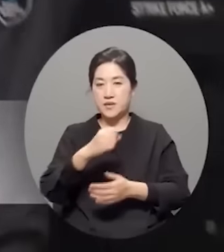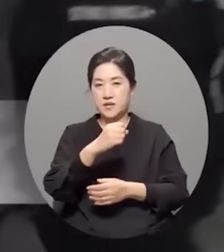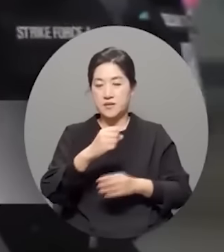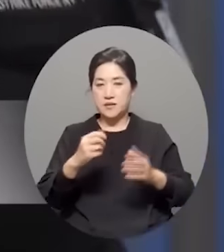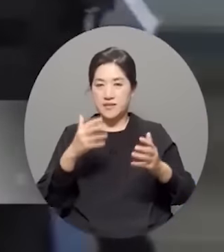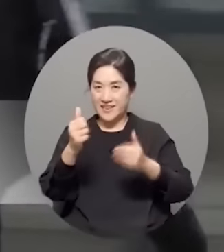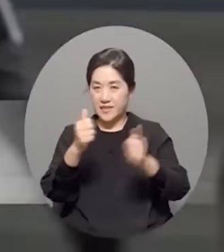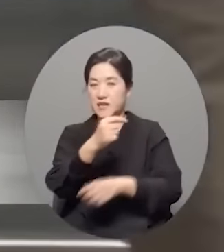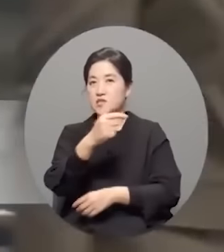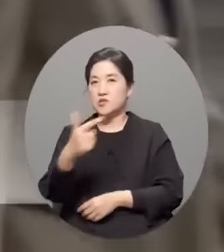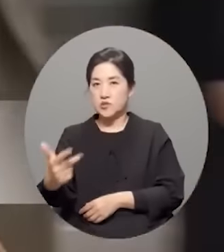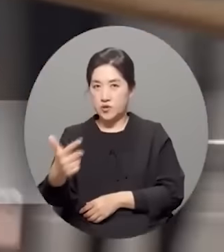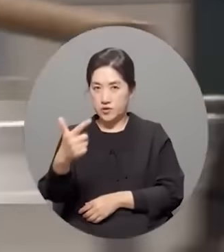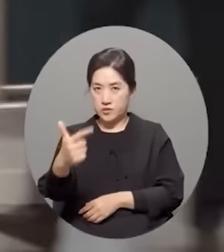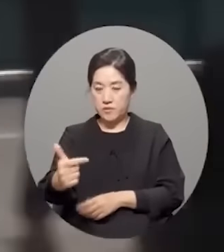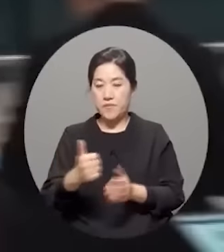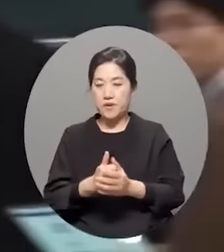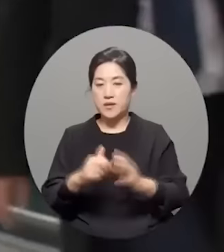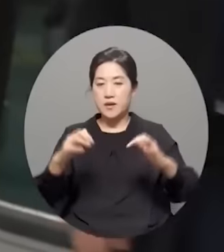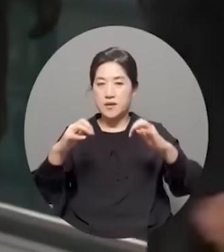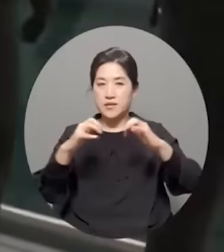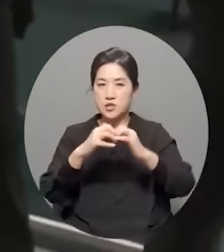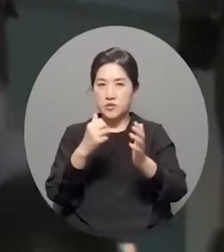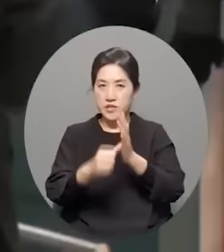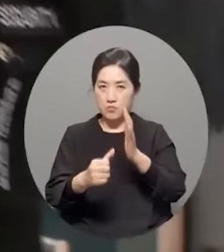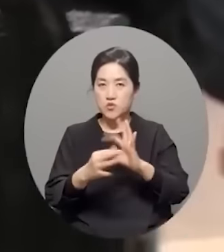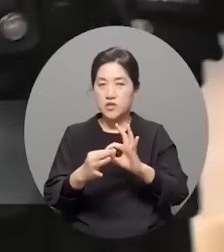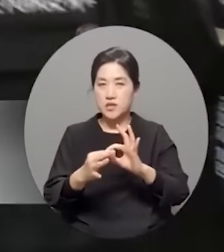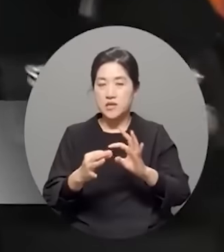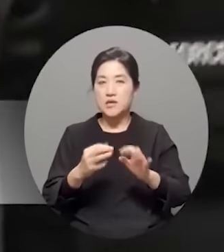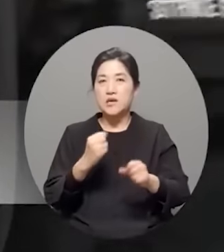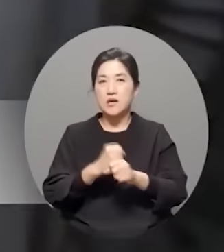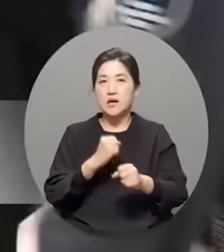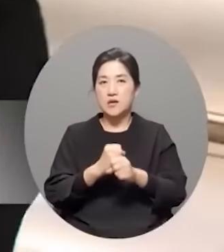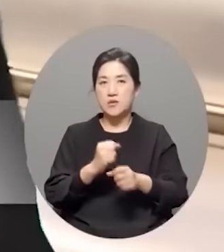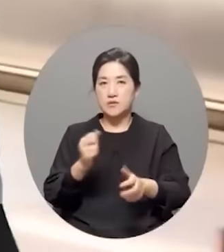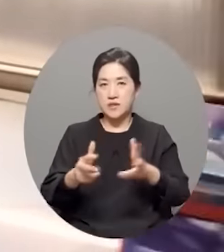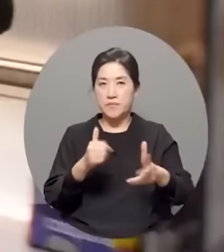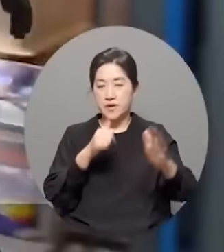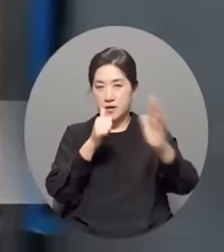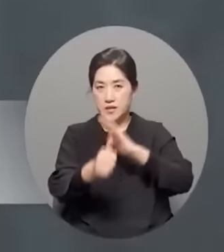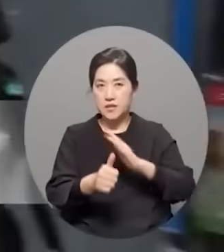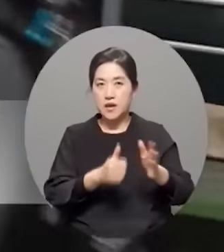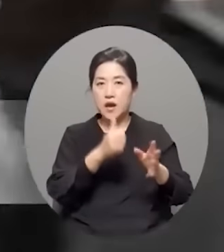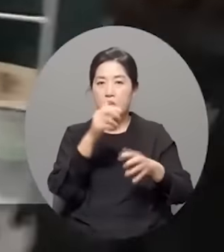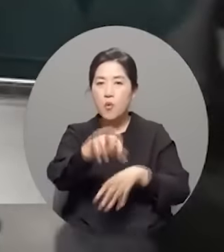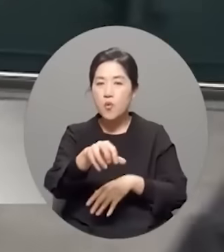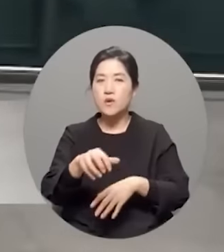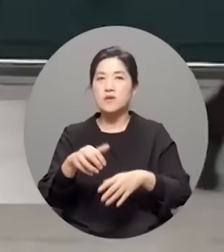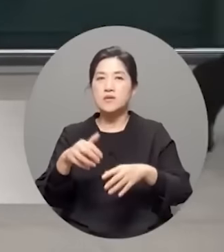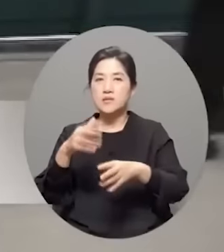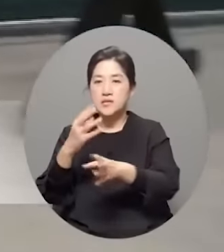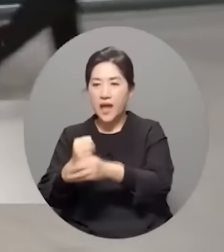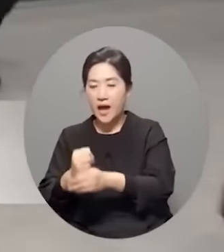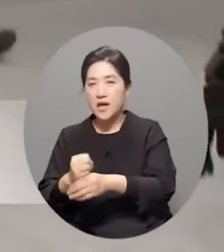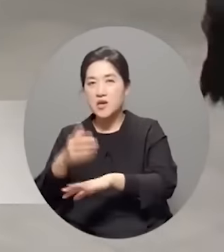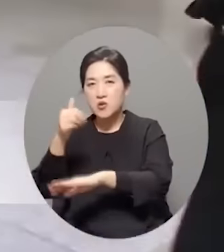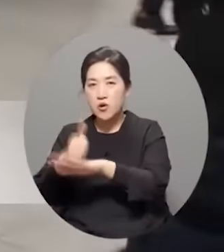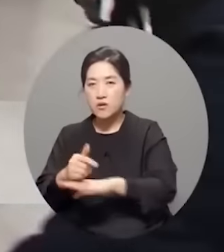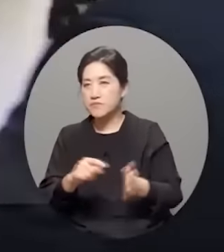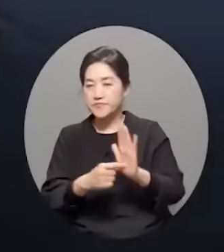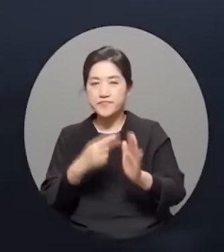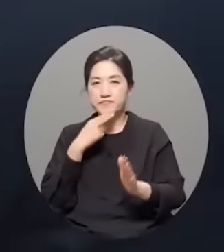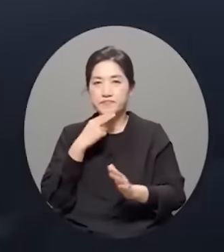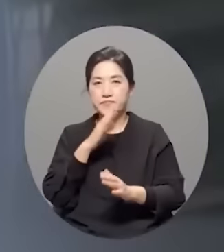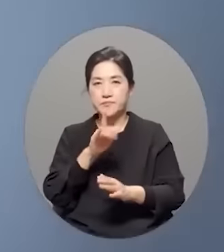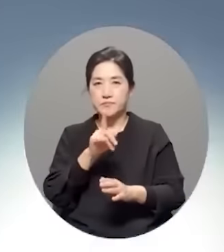방산업체를 방문한 것으로 알려졌습니다 이번에도 구 업체 방과 은 되지